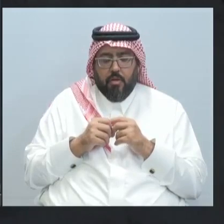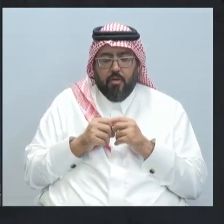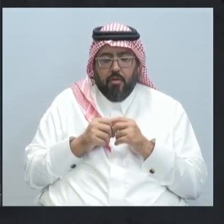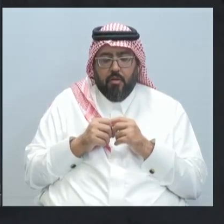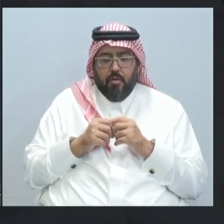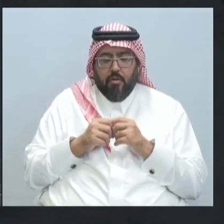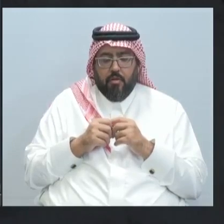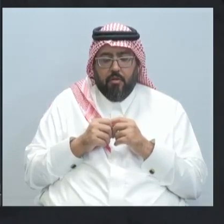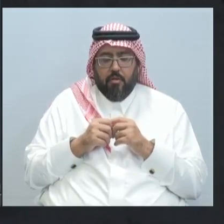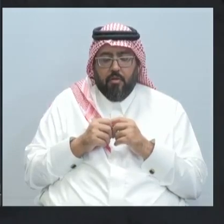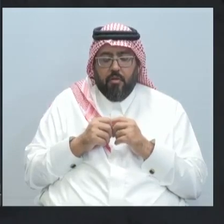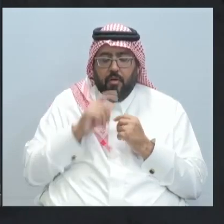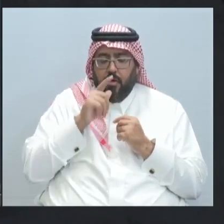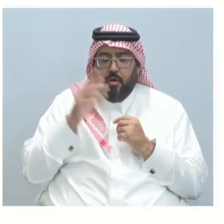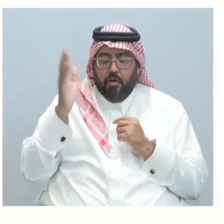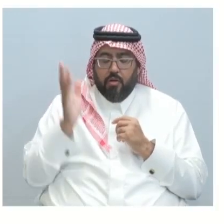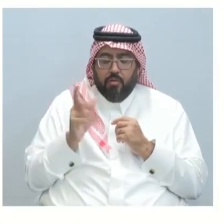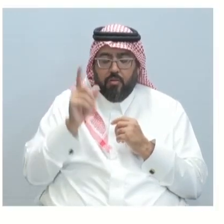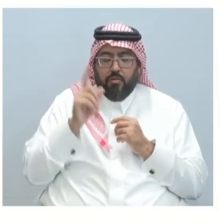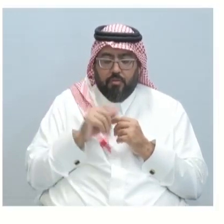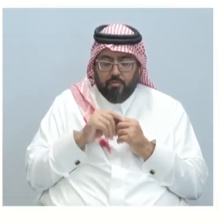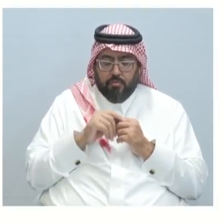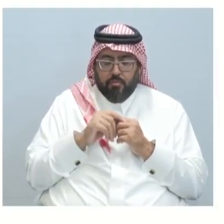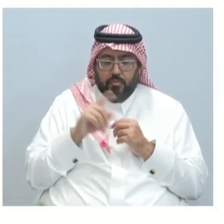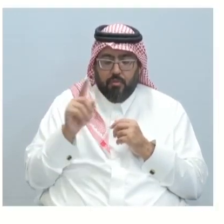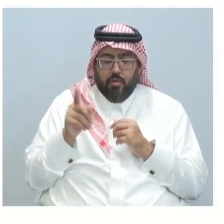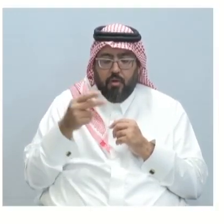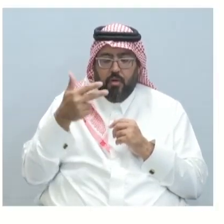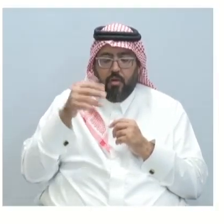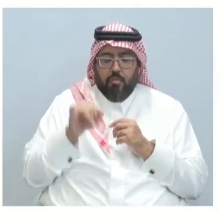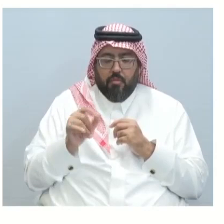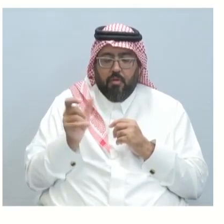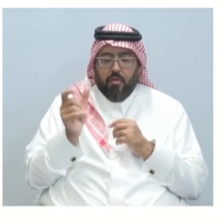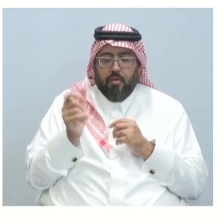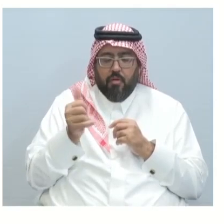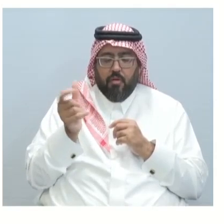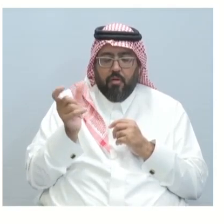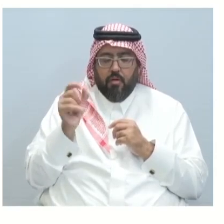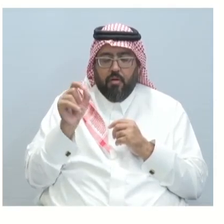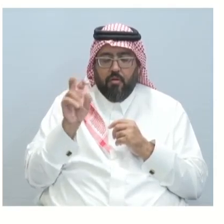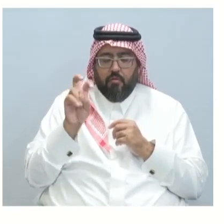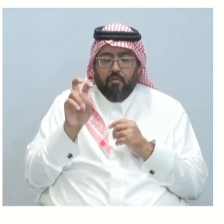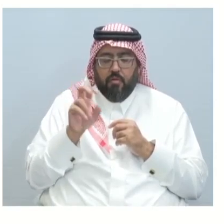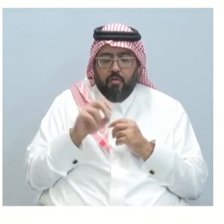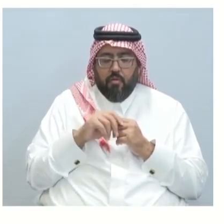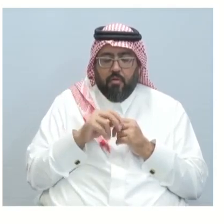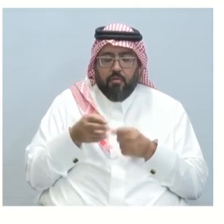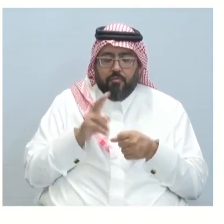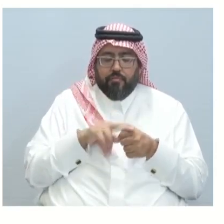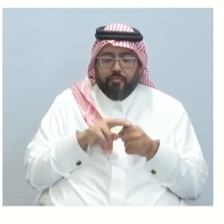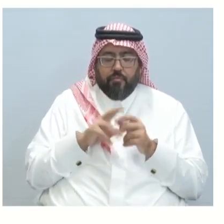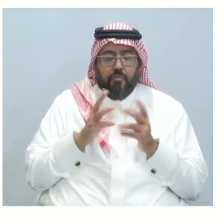انفه قال رسول الله صلى الله عليه وسلم رغم انفه ثم رغم انفه ثم رغم انفه ما معنى